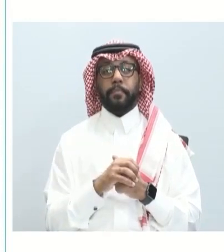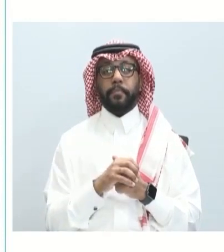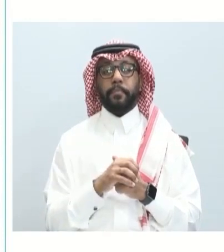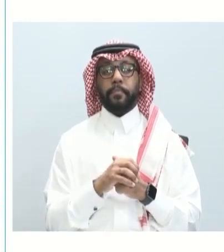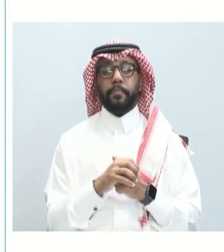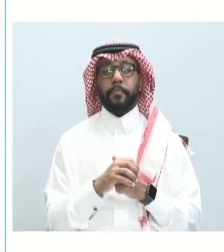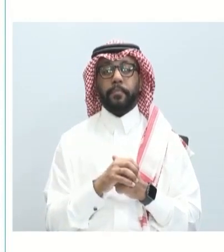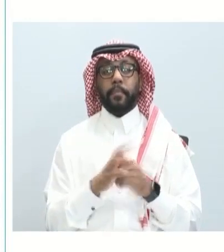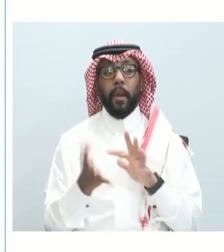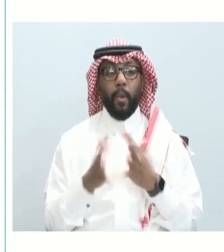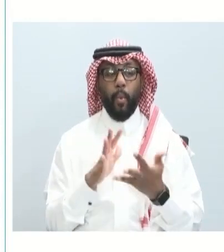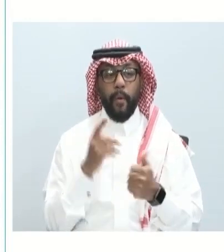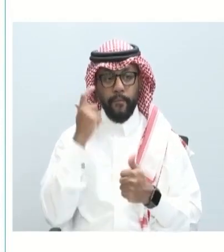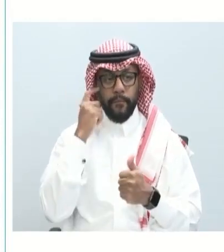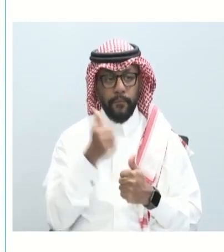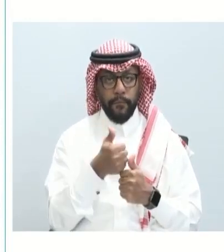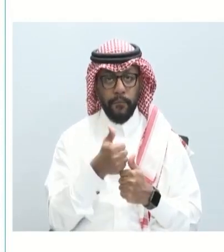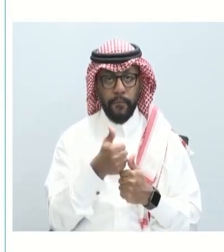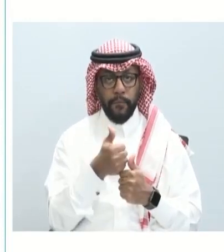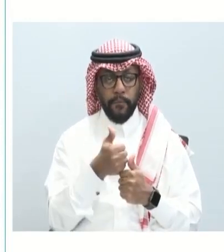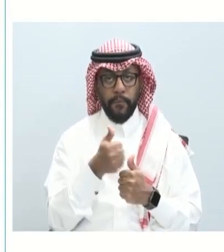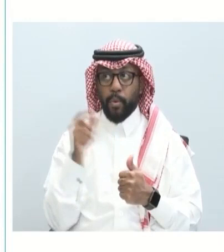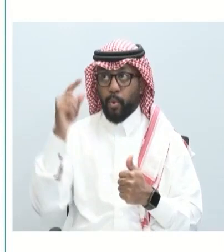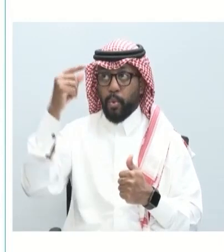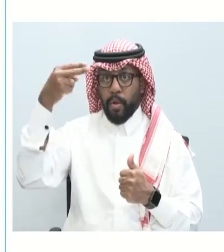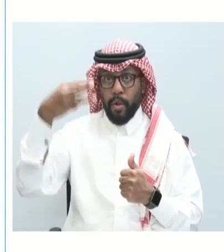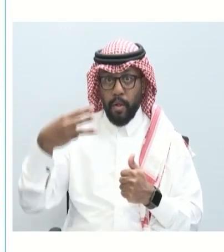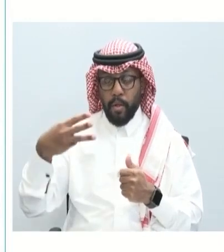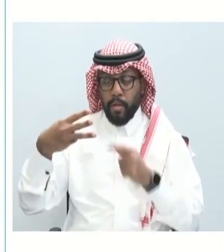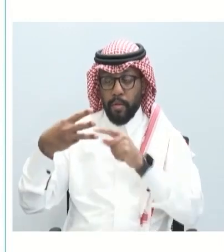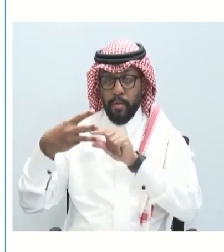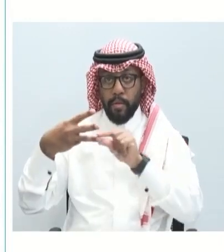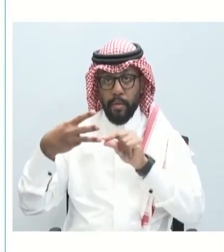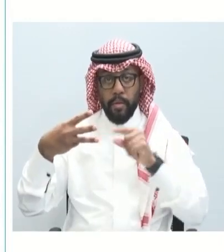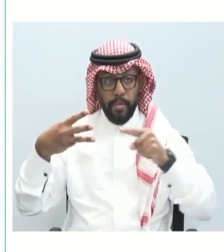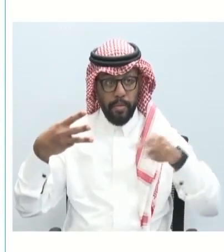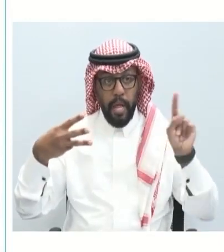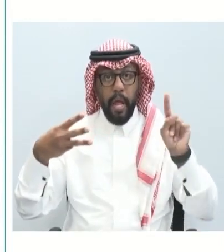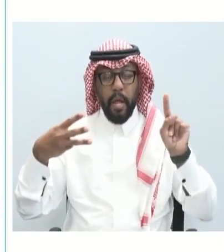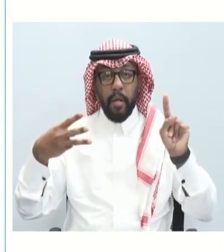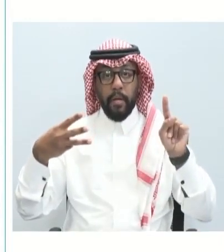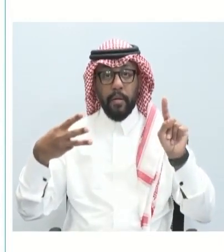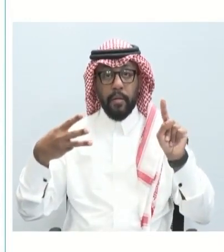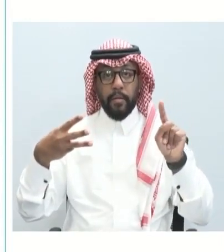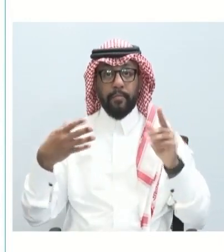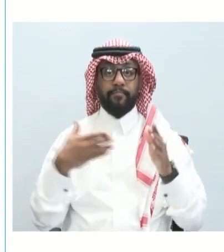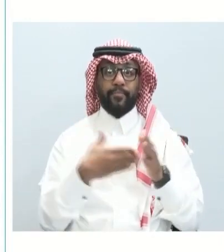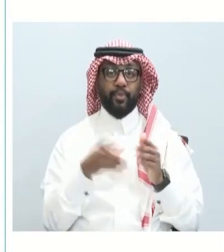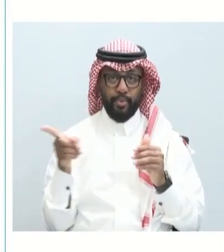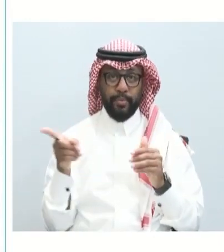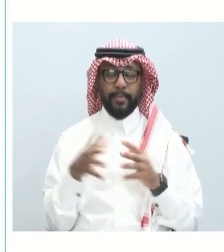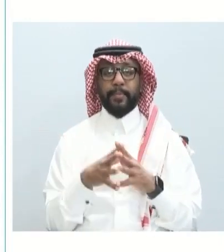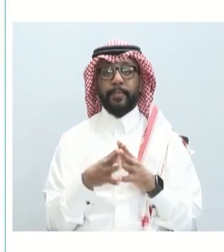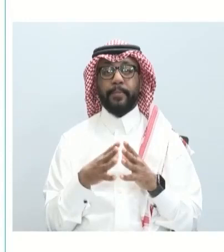من يقول انها صادقه القضيه الثالثه علي اكبر سنا من محمد